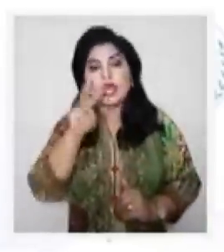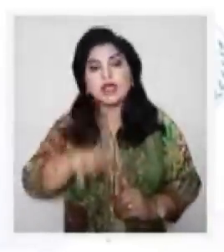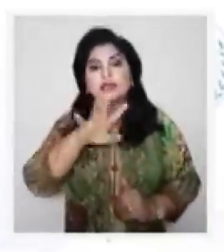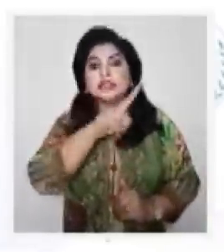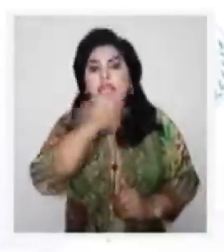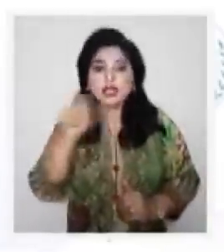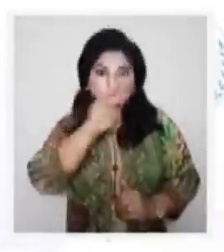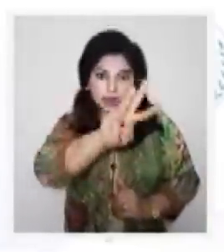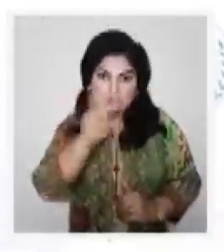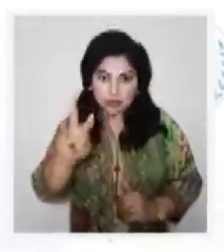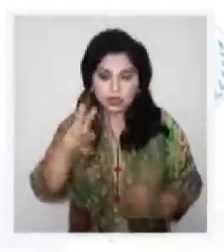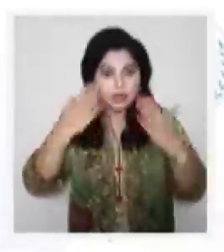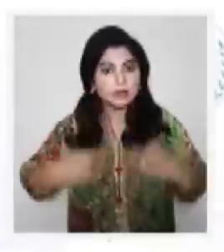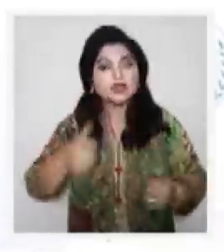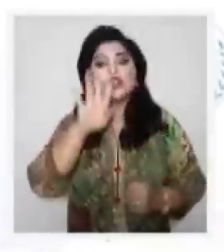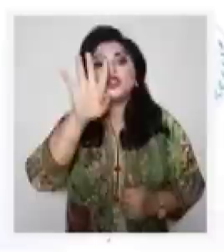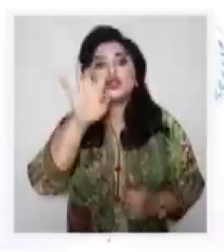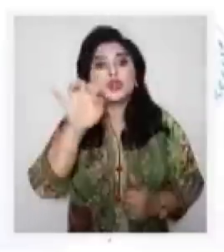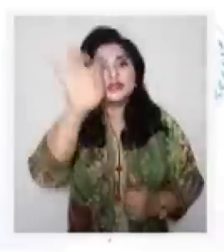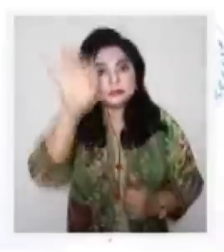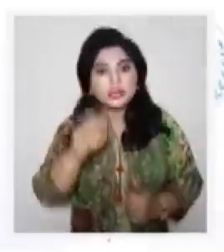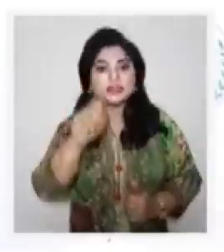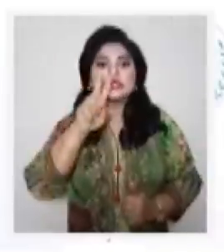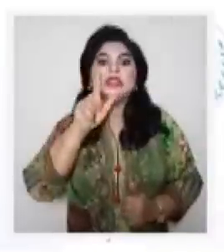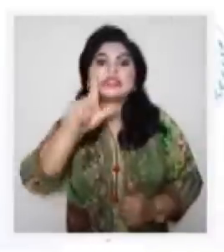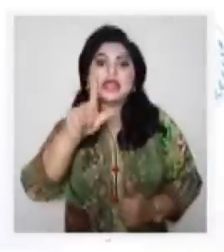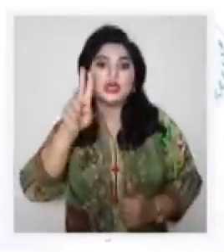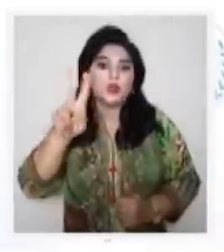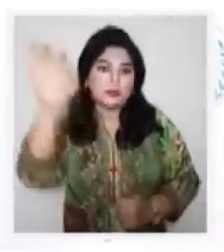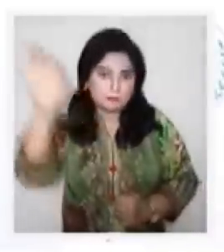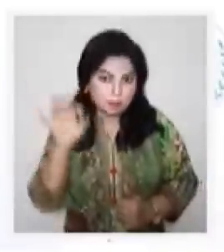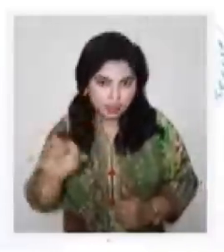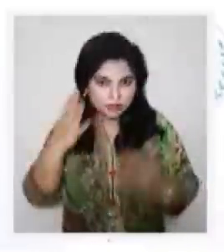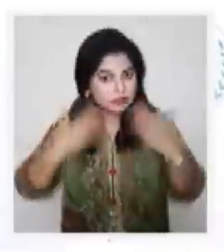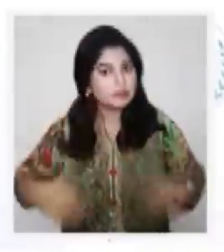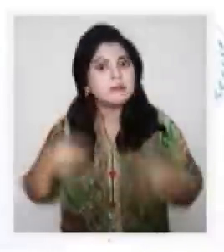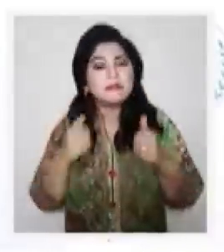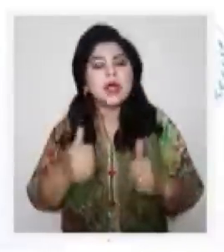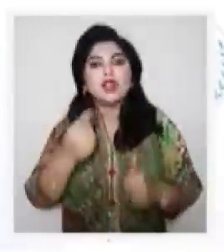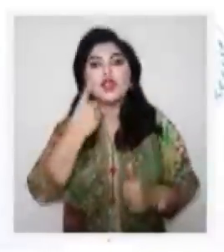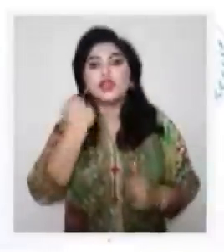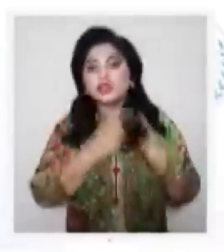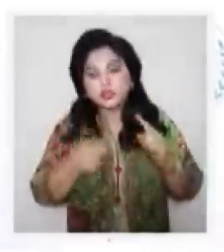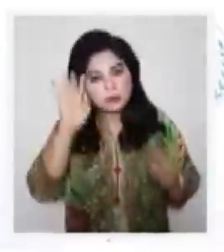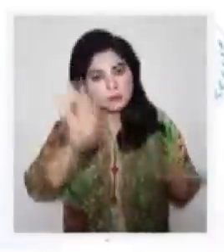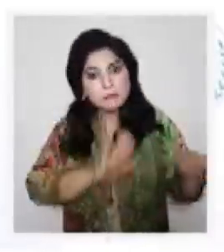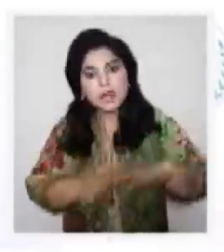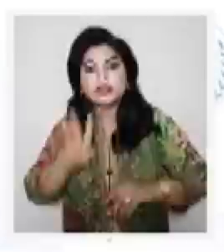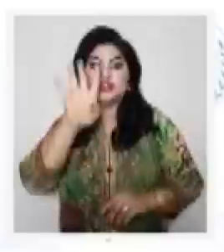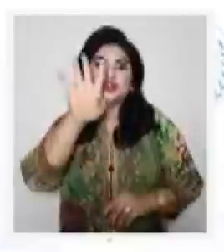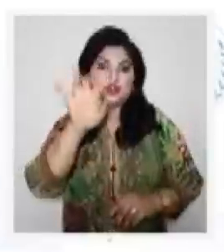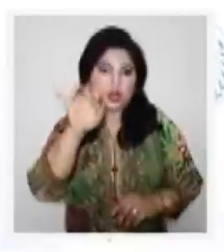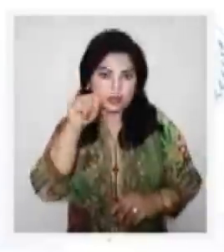1,638 জন। এ পর্যন্ত সুস্থ হয়েছেন 53,133 জন। শনাক্ত বিবেচনায় সুস্থতার হার